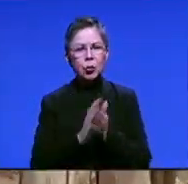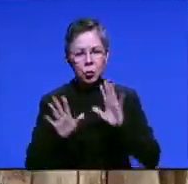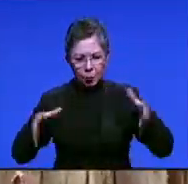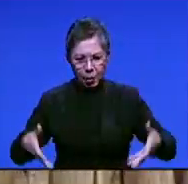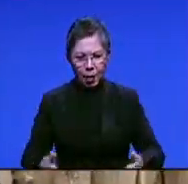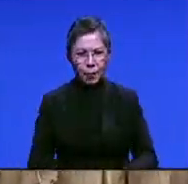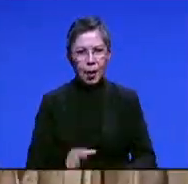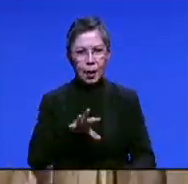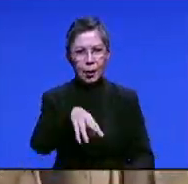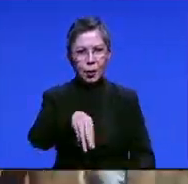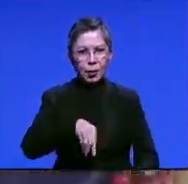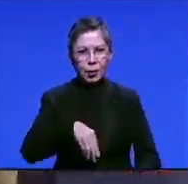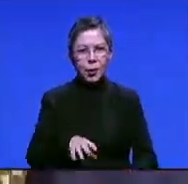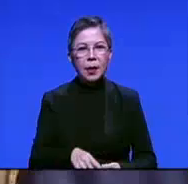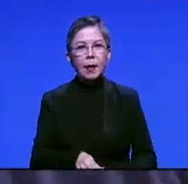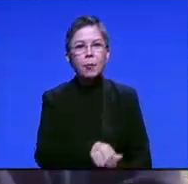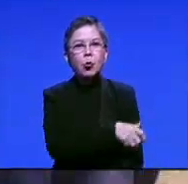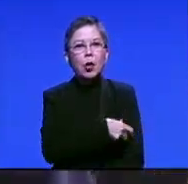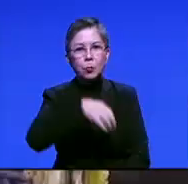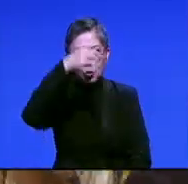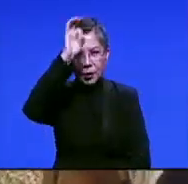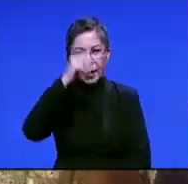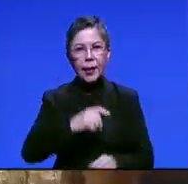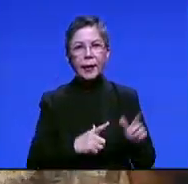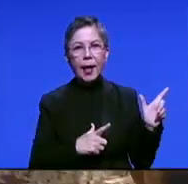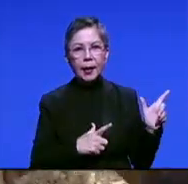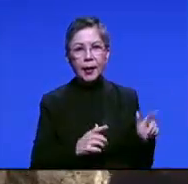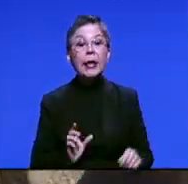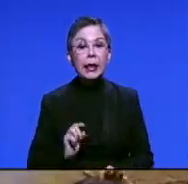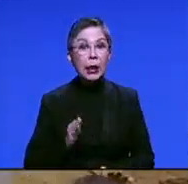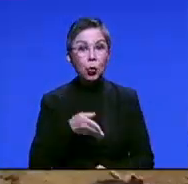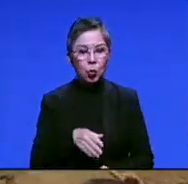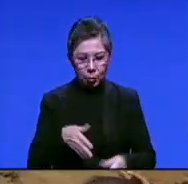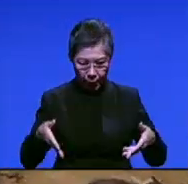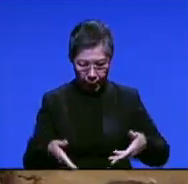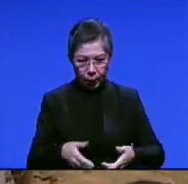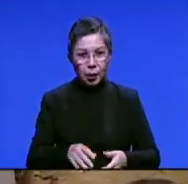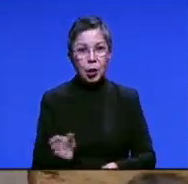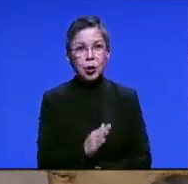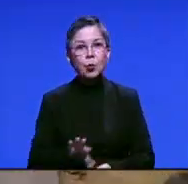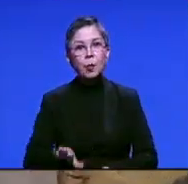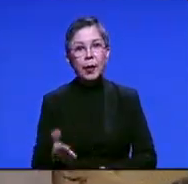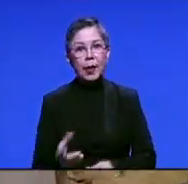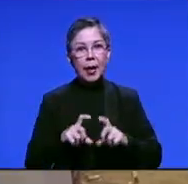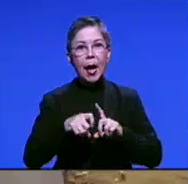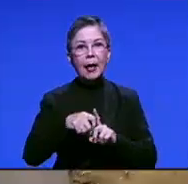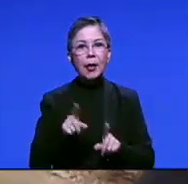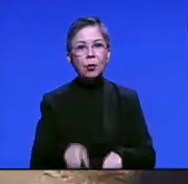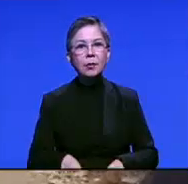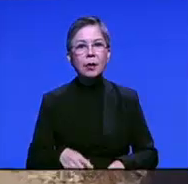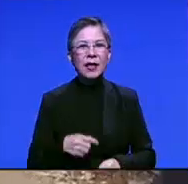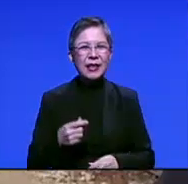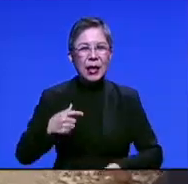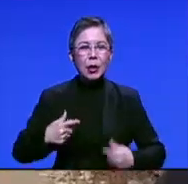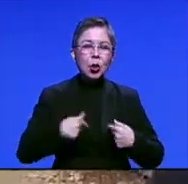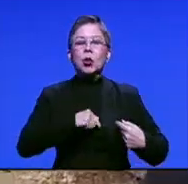keluarga dan dihadiri sejumlah petugas kepolisian dan TNI. Sebelum meninggal dunia, AK diketahui mengalami